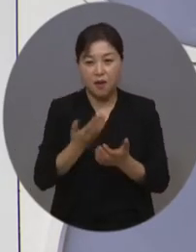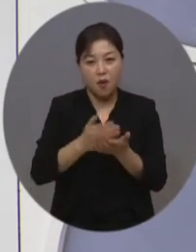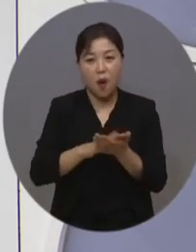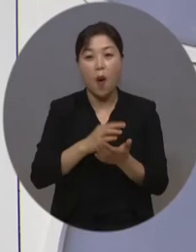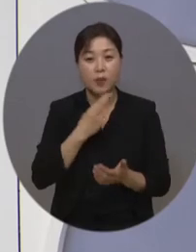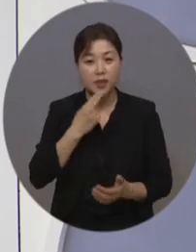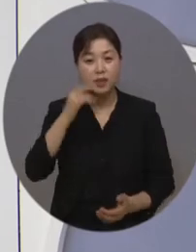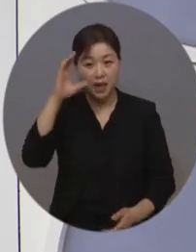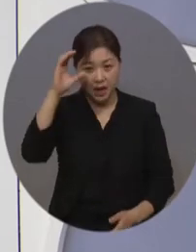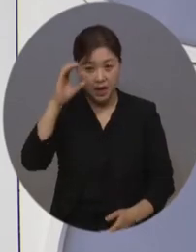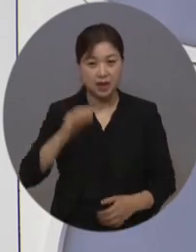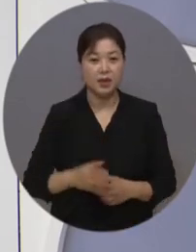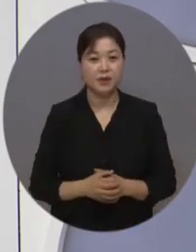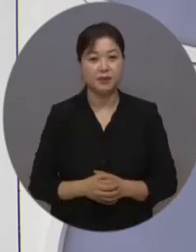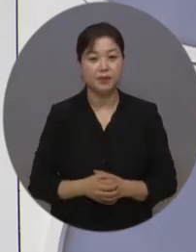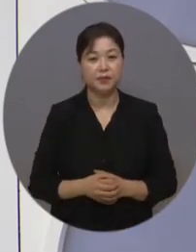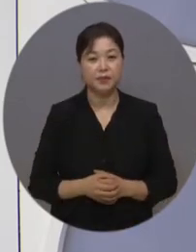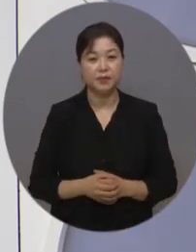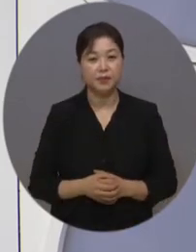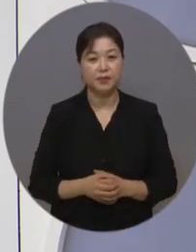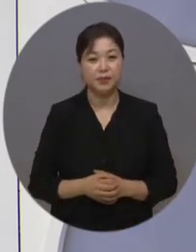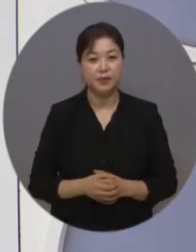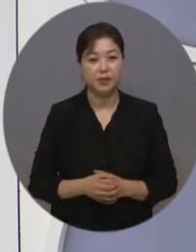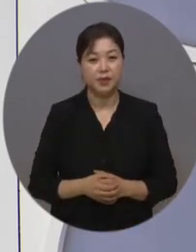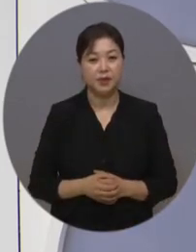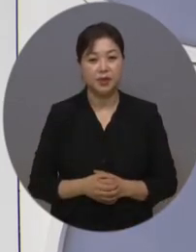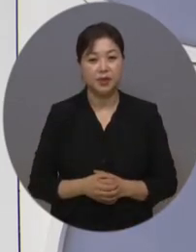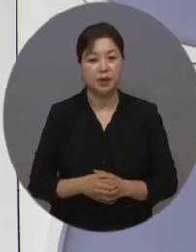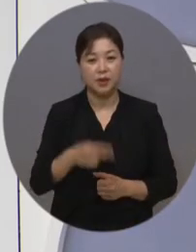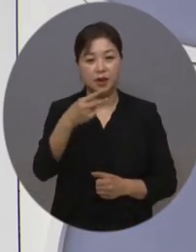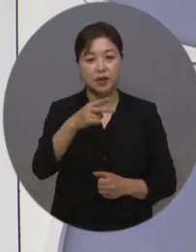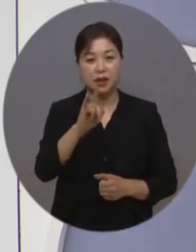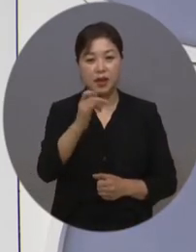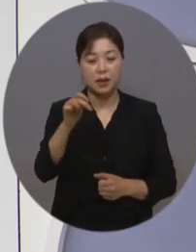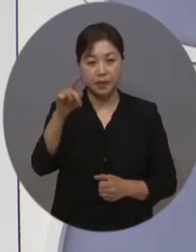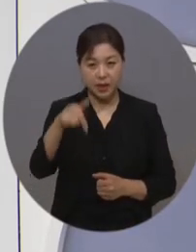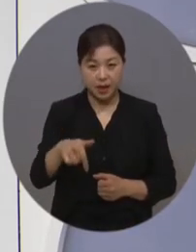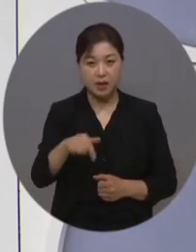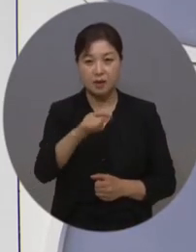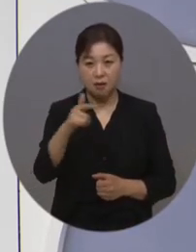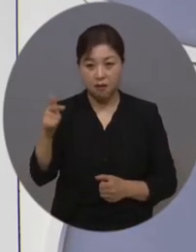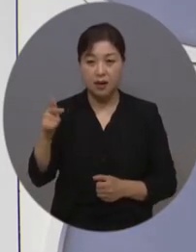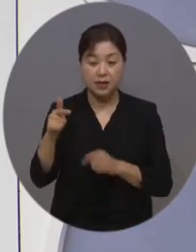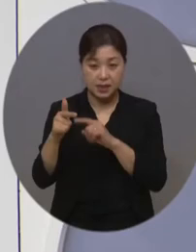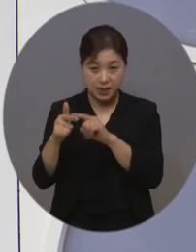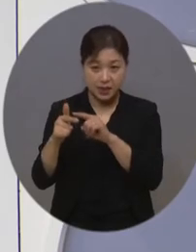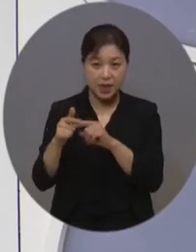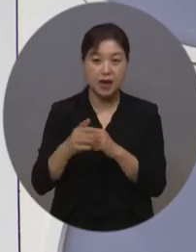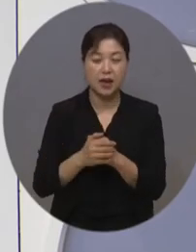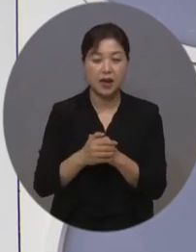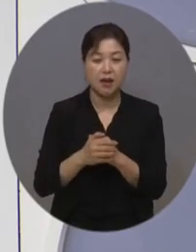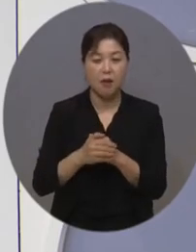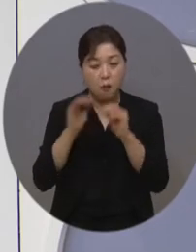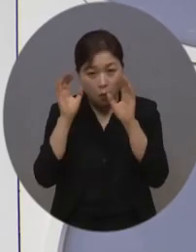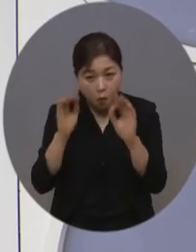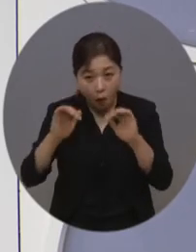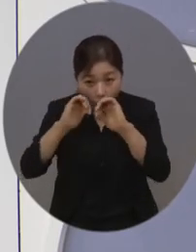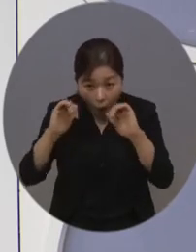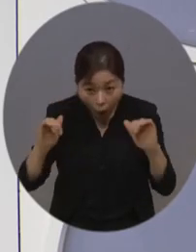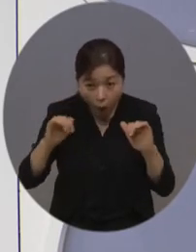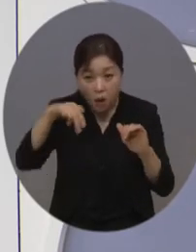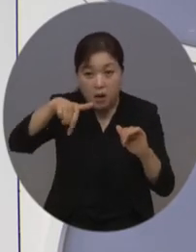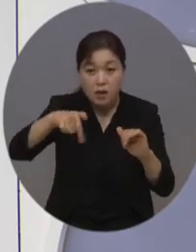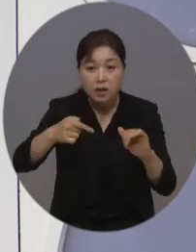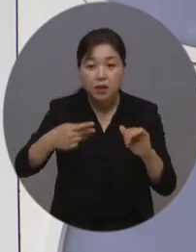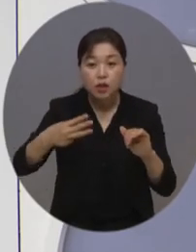대맥을 발효시키는 대맥발아. 이제 요런 것도, 여기에 이제 그런 게 글루타민이 굉장히 많이 섞여